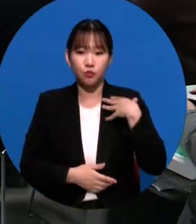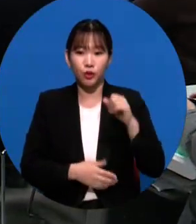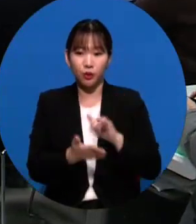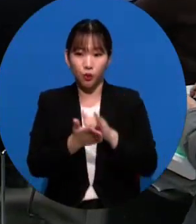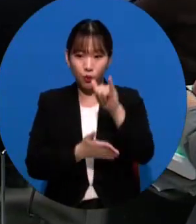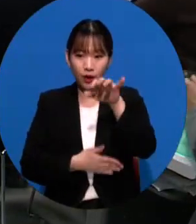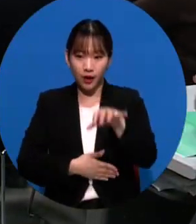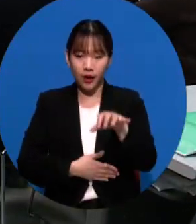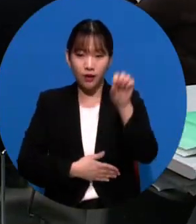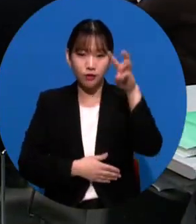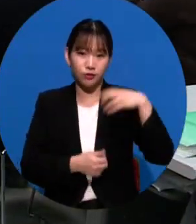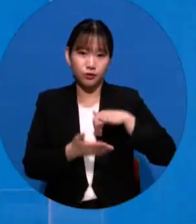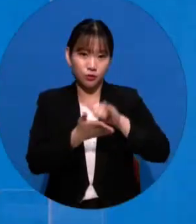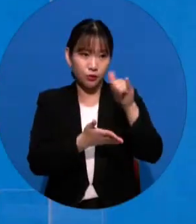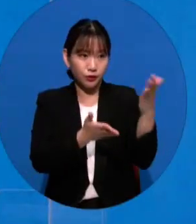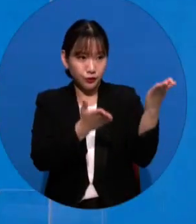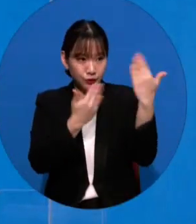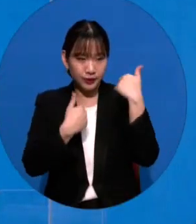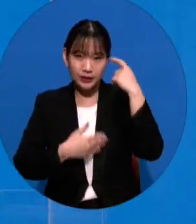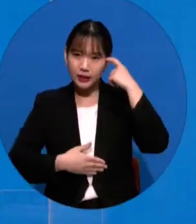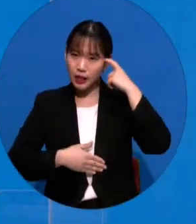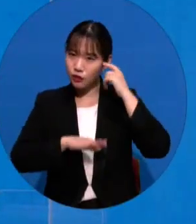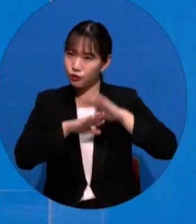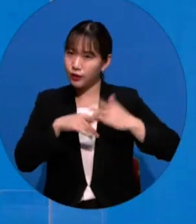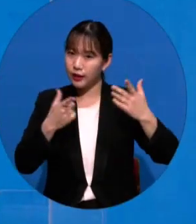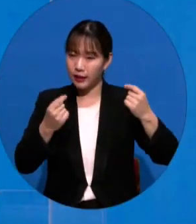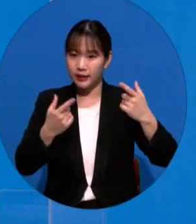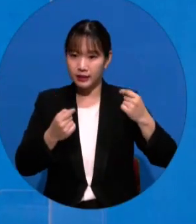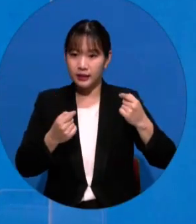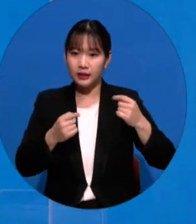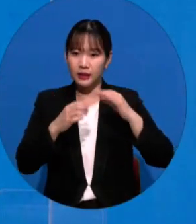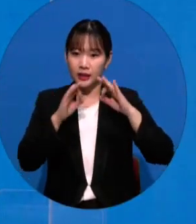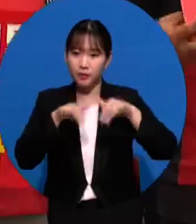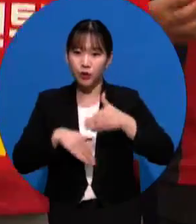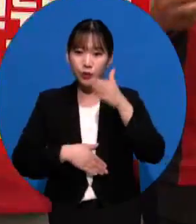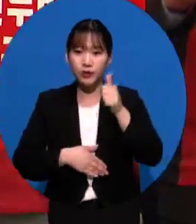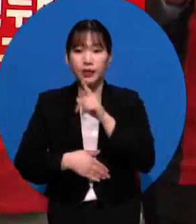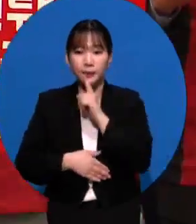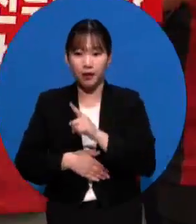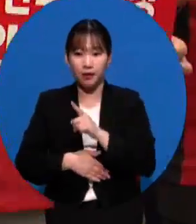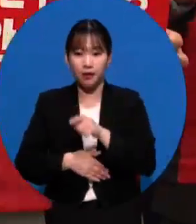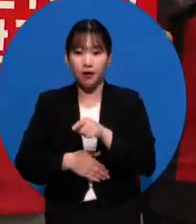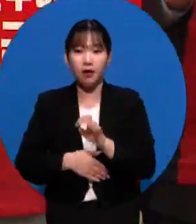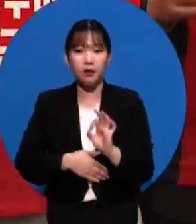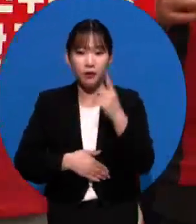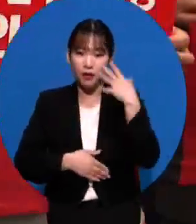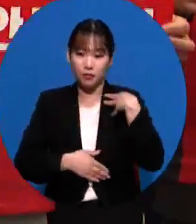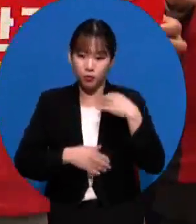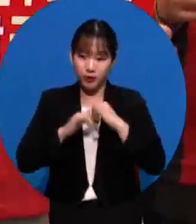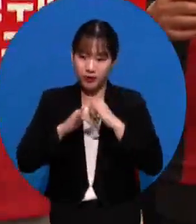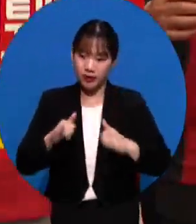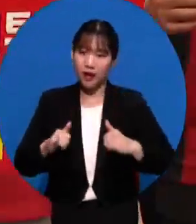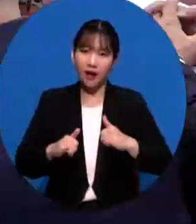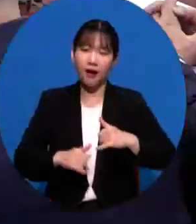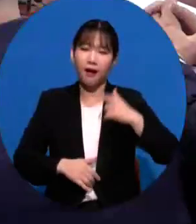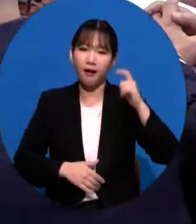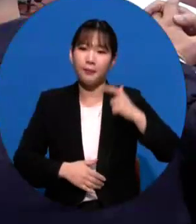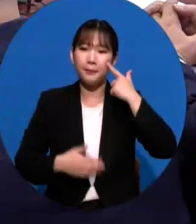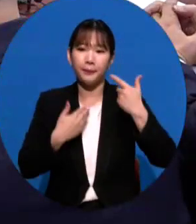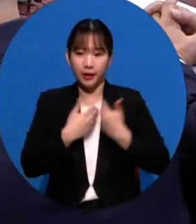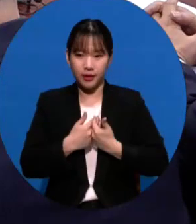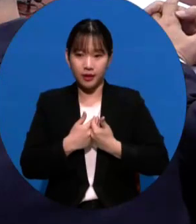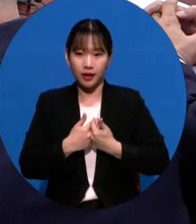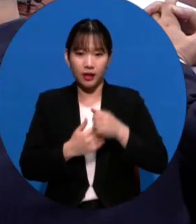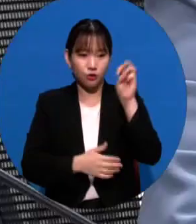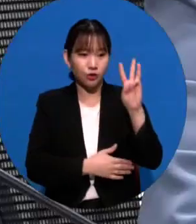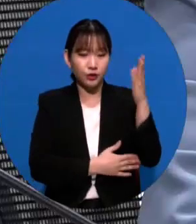무안공항에 광주 군공항 유치를 염두에 두듯한 김영록 전남지사의 발언. 무안주민들의 강한 반발.